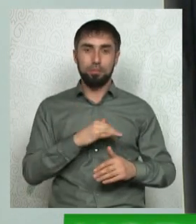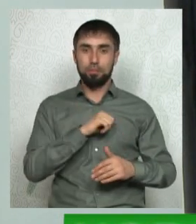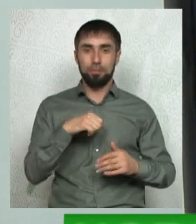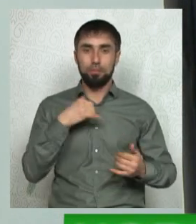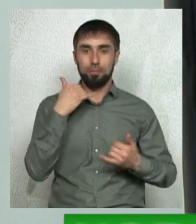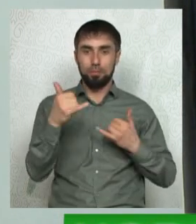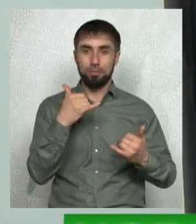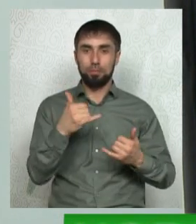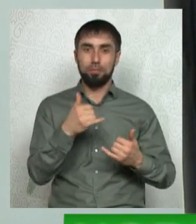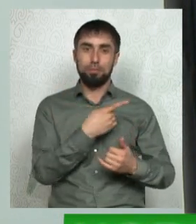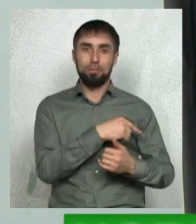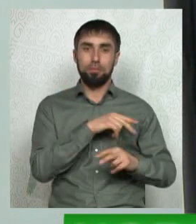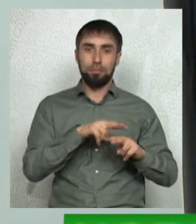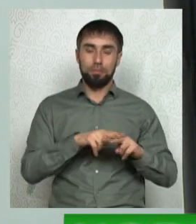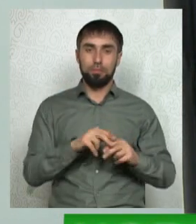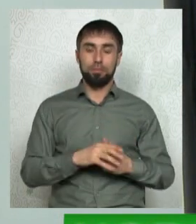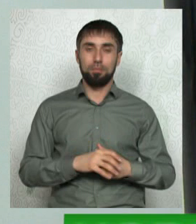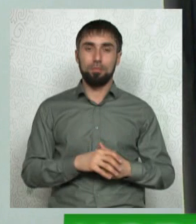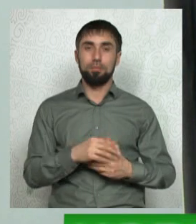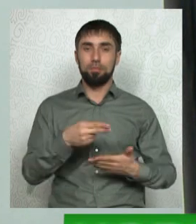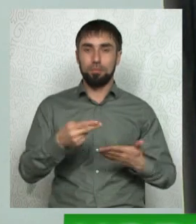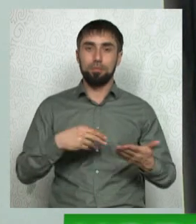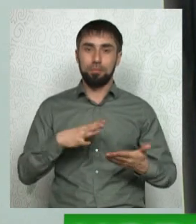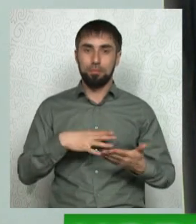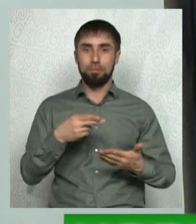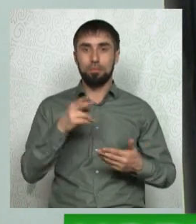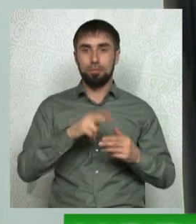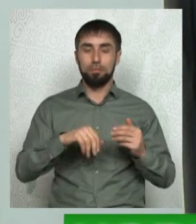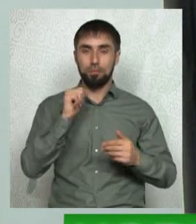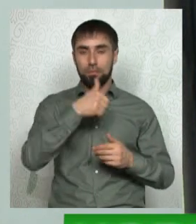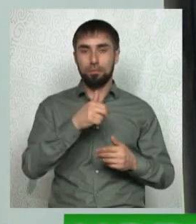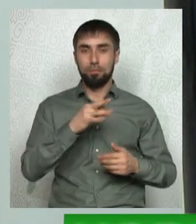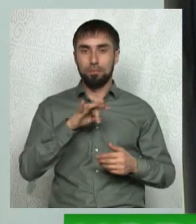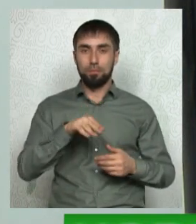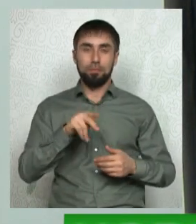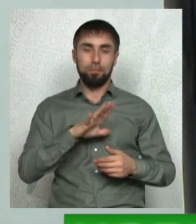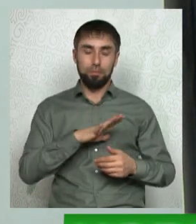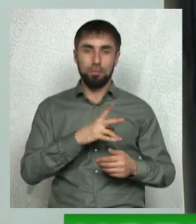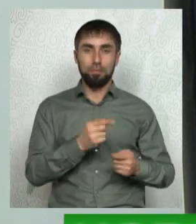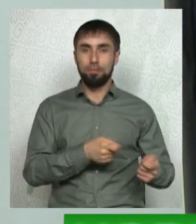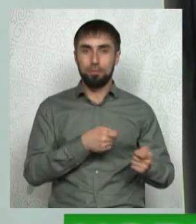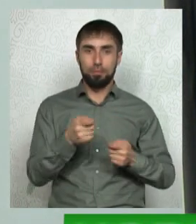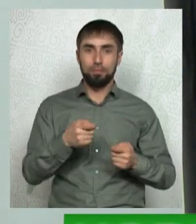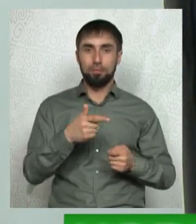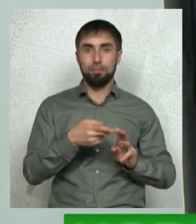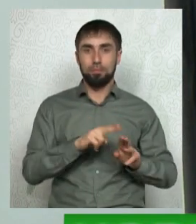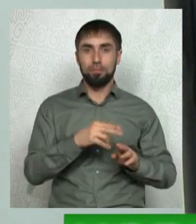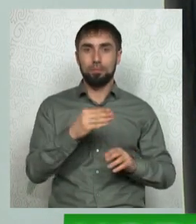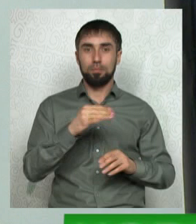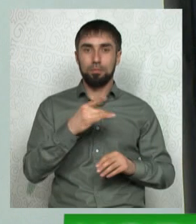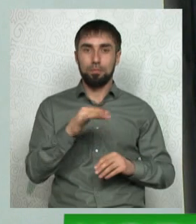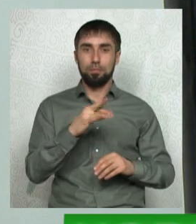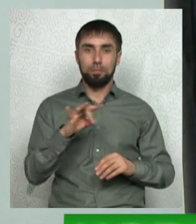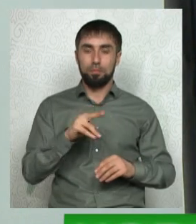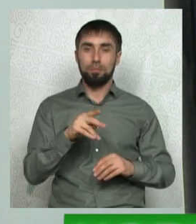обзванивал лечебные учреждения, заключены были в конце года контракты на поставку газификаторов для жидкого